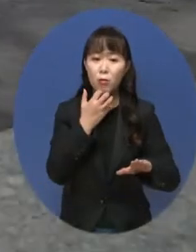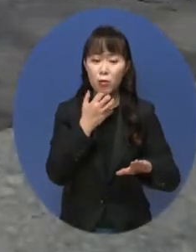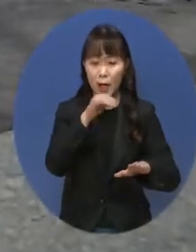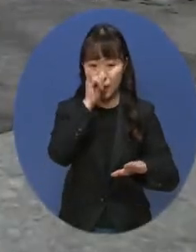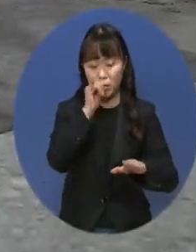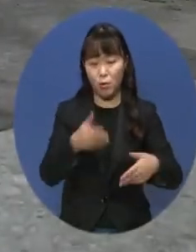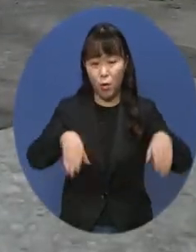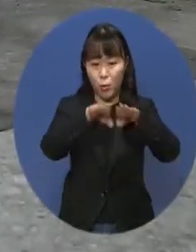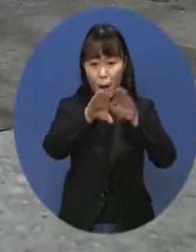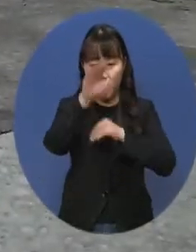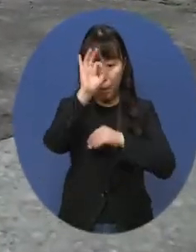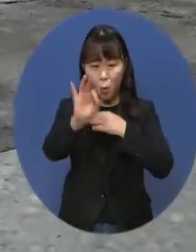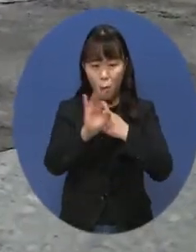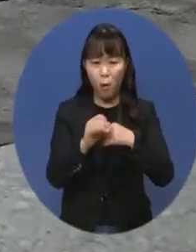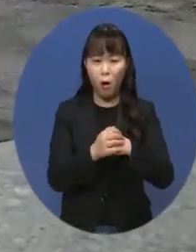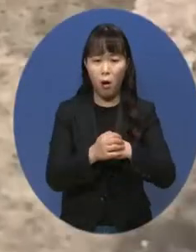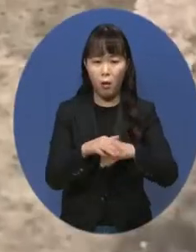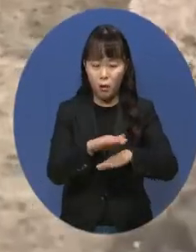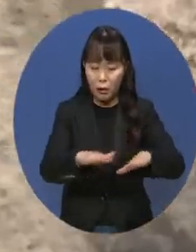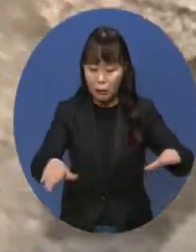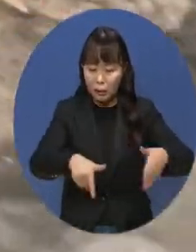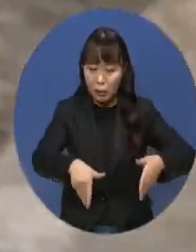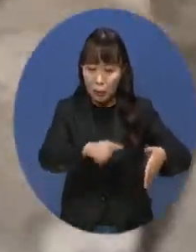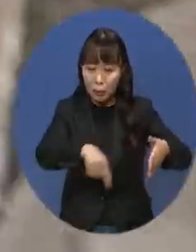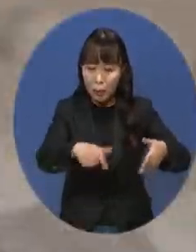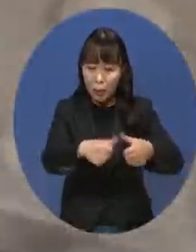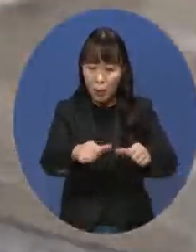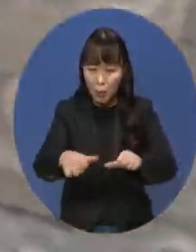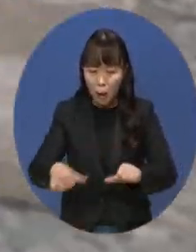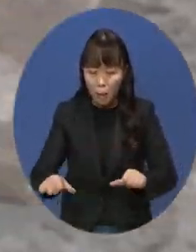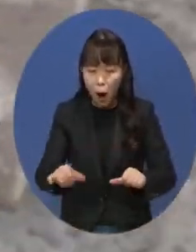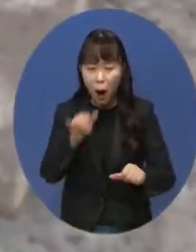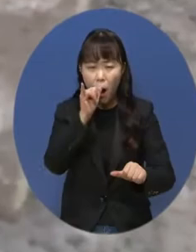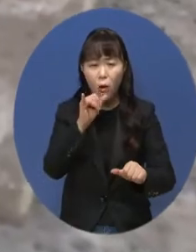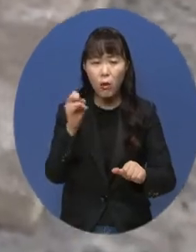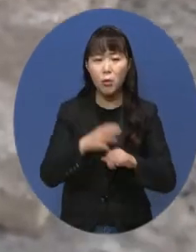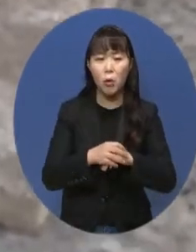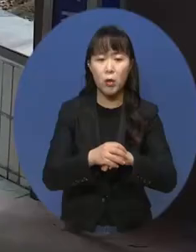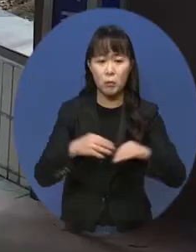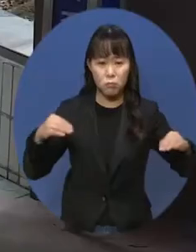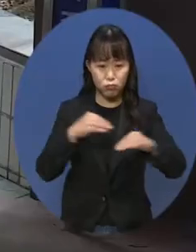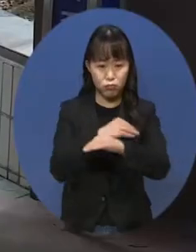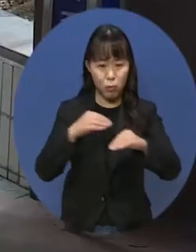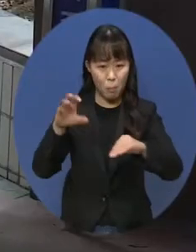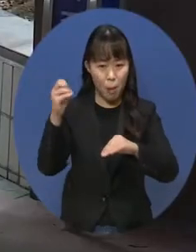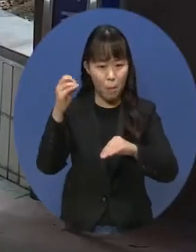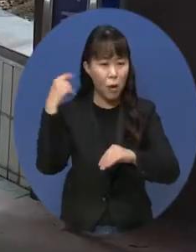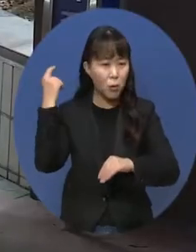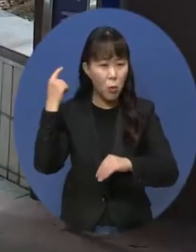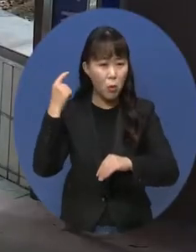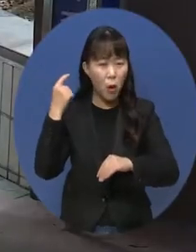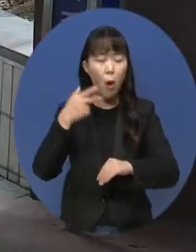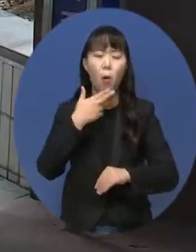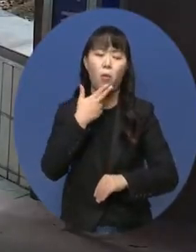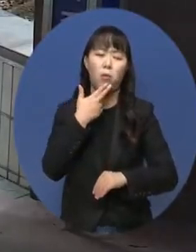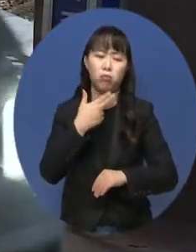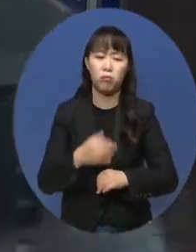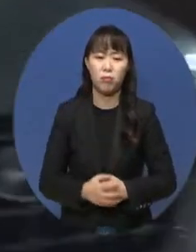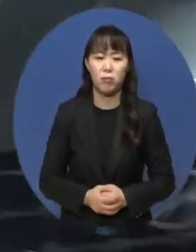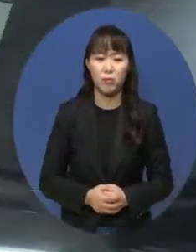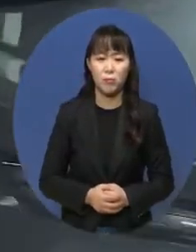앞, 깨진 점자 블록이 거리에서 나뒹굴고 차량 출입경보 장치는 작동하지 않은 채서 있습니다.